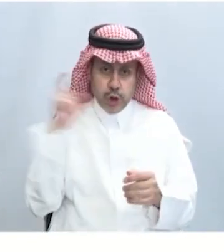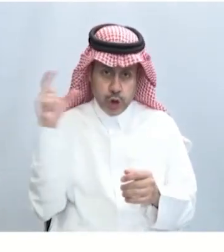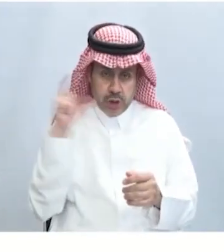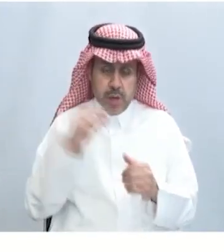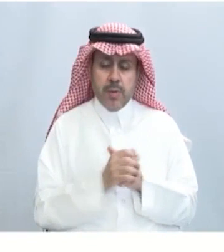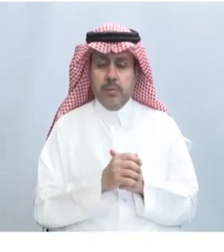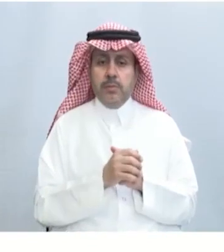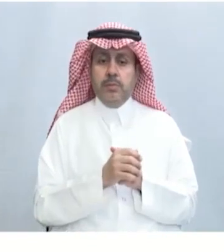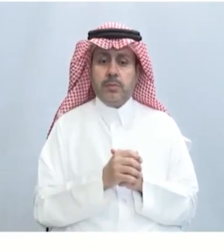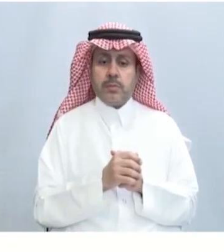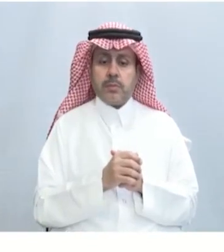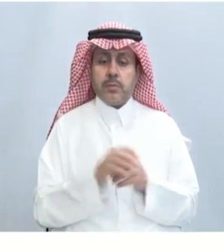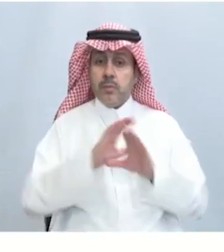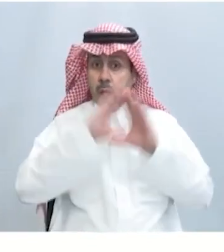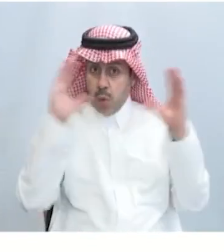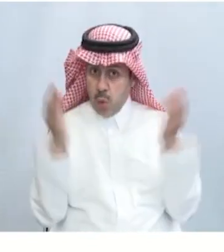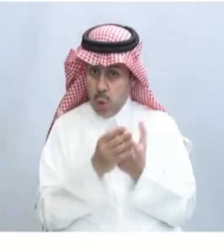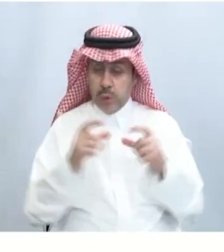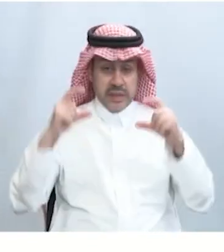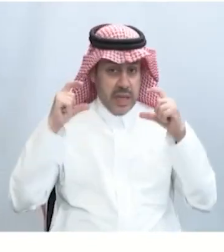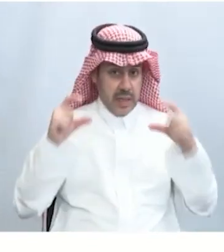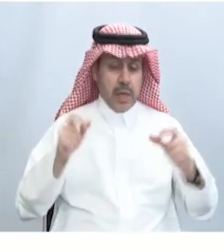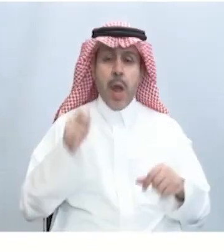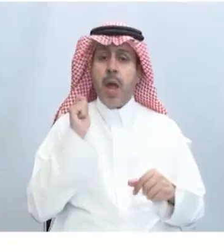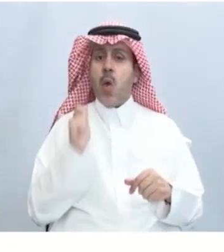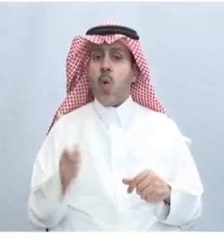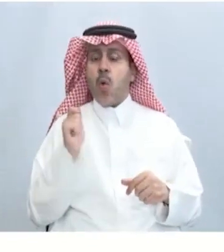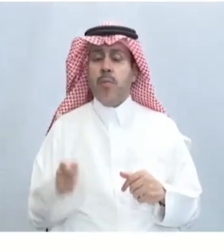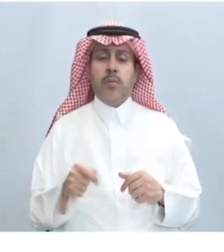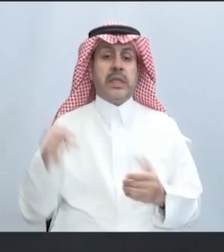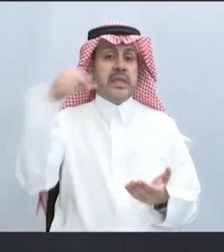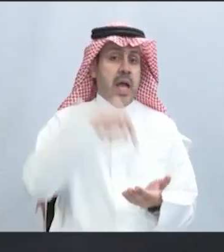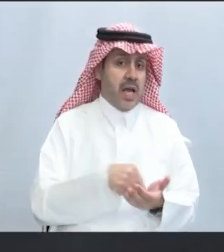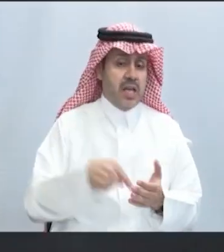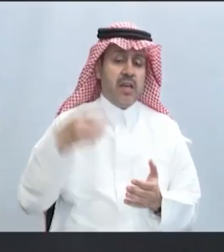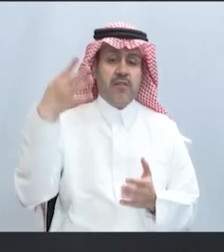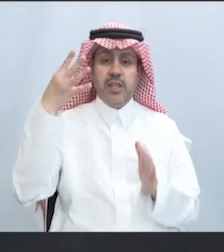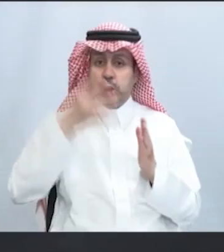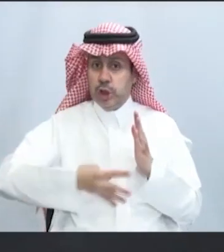الاسلاميه وهذا كله يدل على ان هذا الحكم داخل في الشريعه